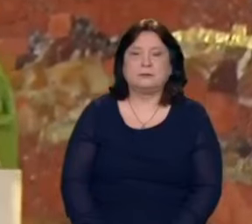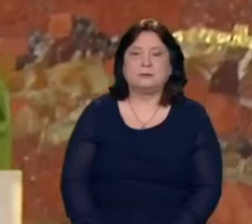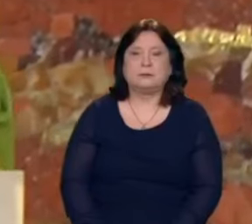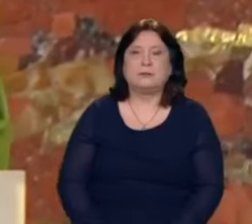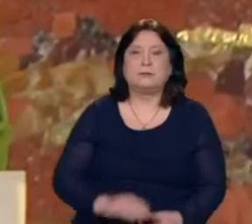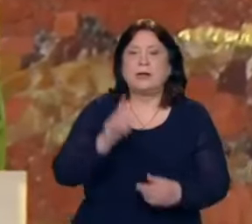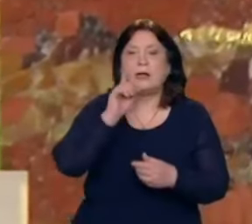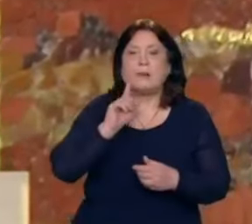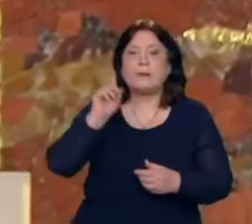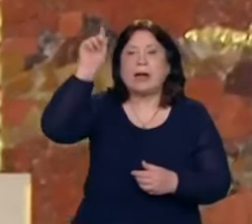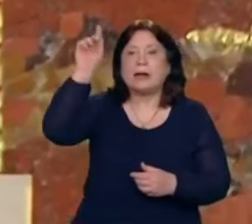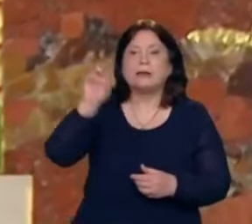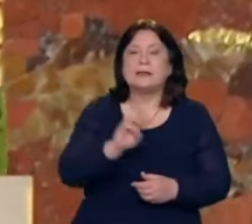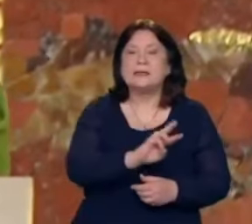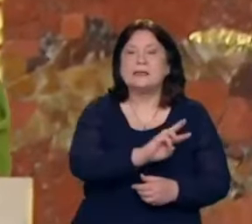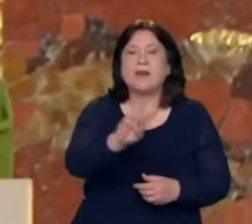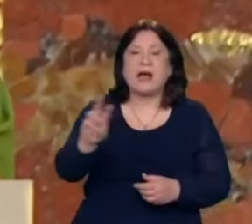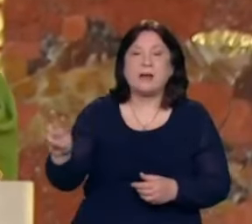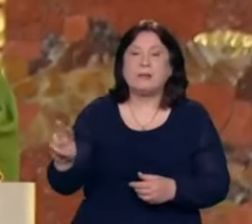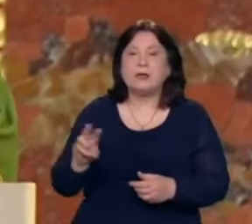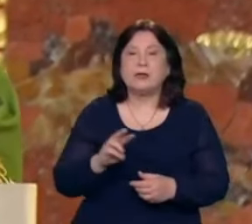Pan z wami